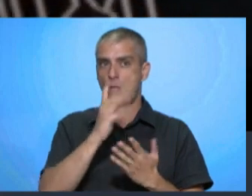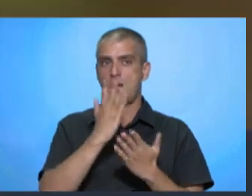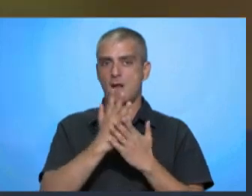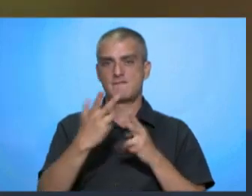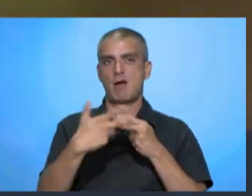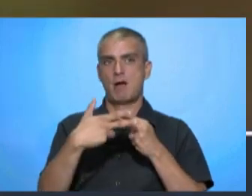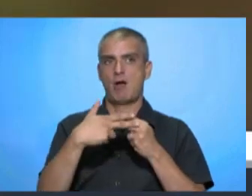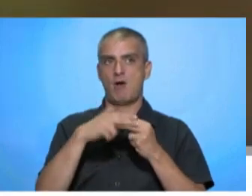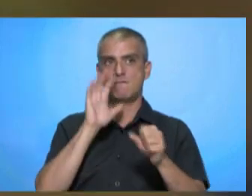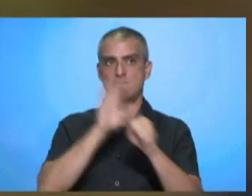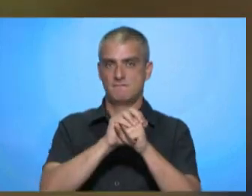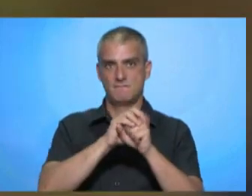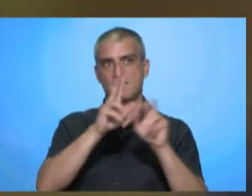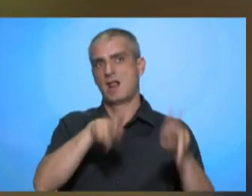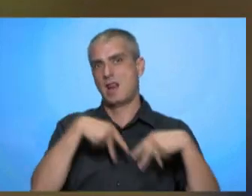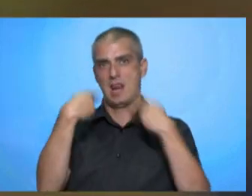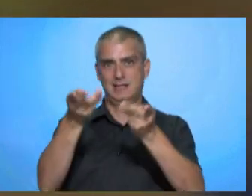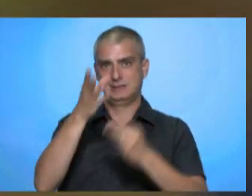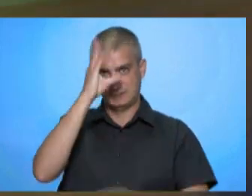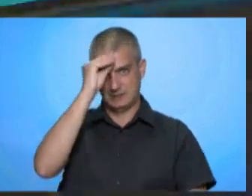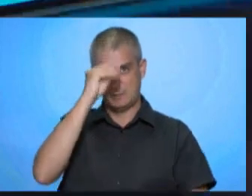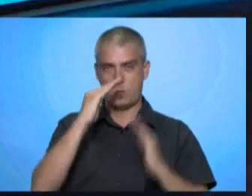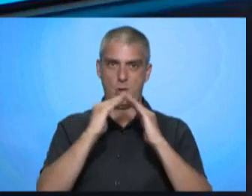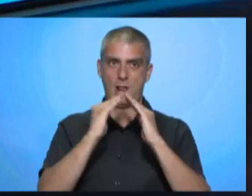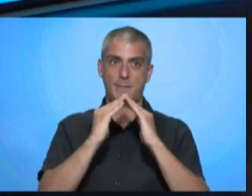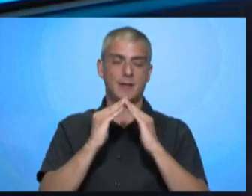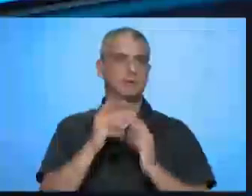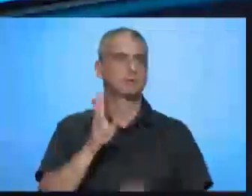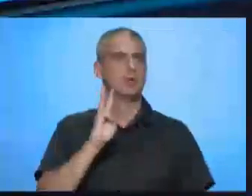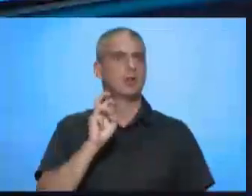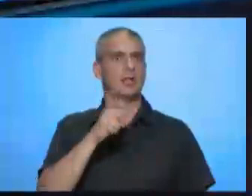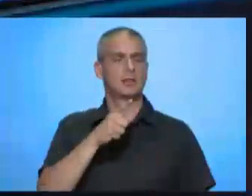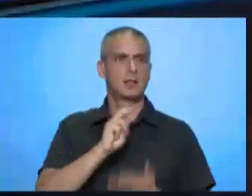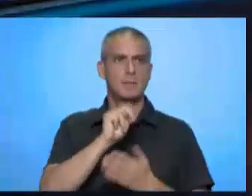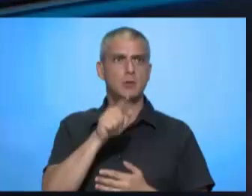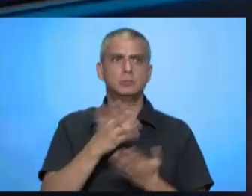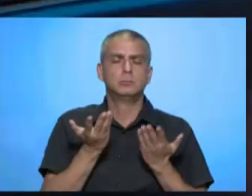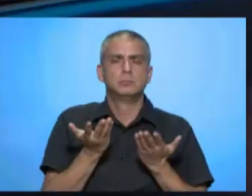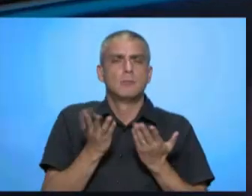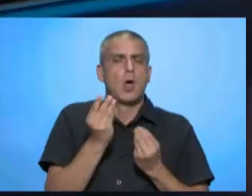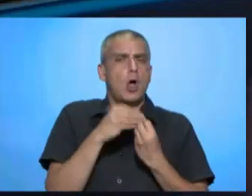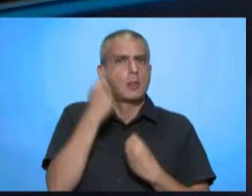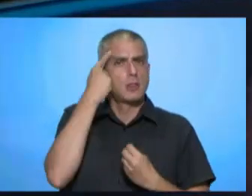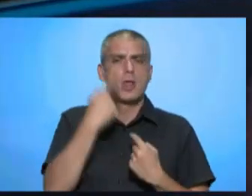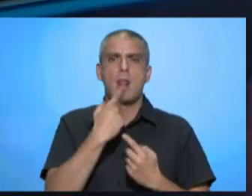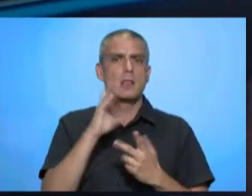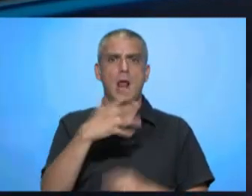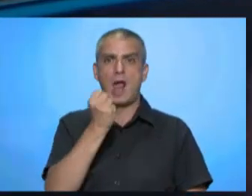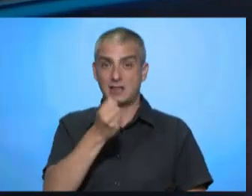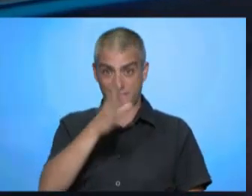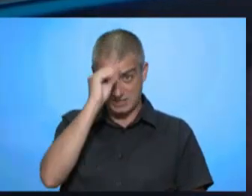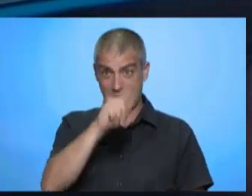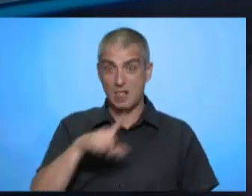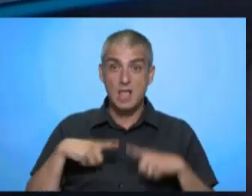קרובה להשבת קרים הביתה. שרון עידן, עכשיו אנחנו איתך בעניין הזה. מה עוד אתה יודע לומר על החטיפה? האם הילד